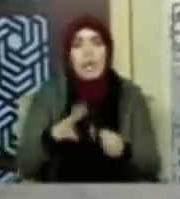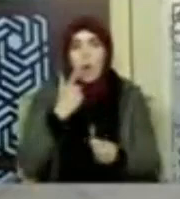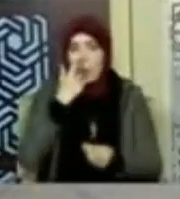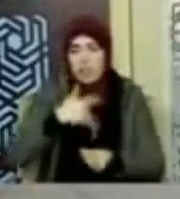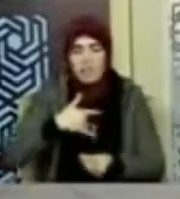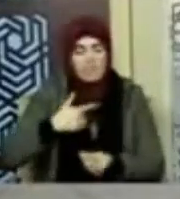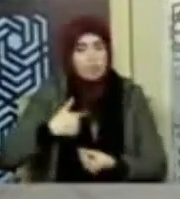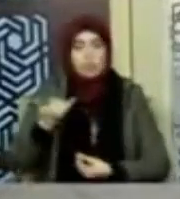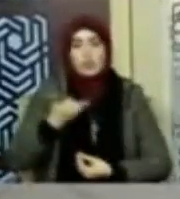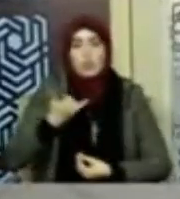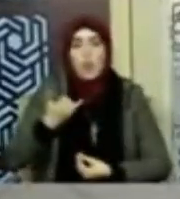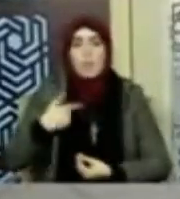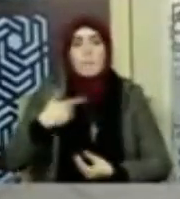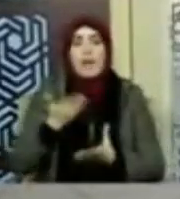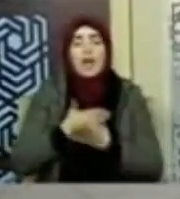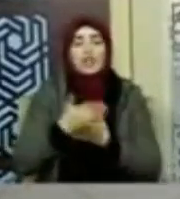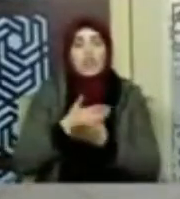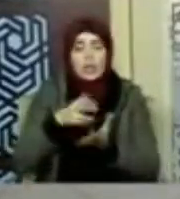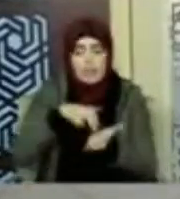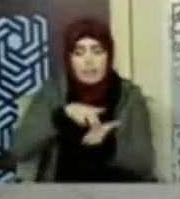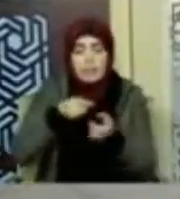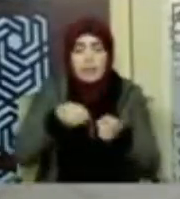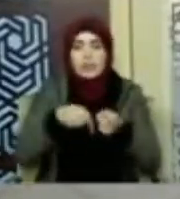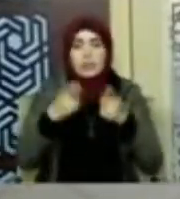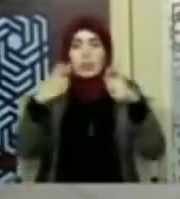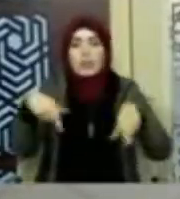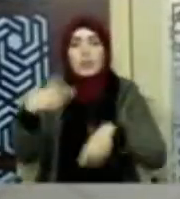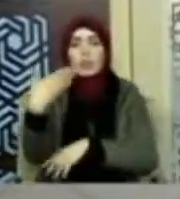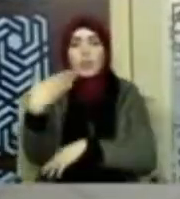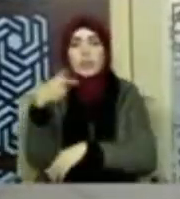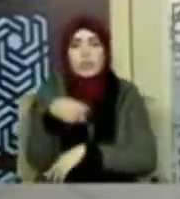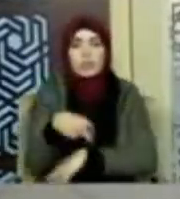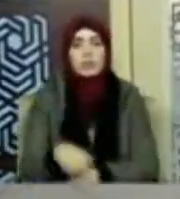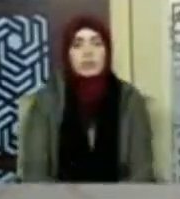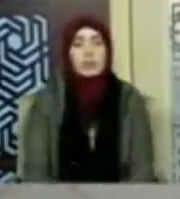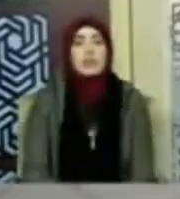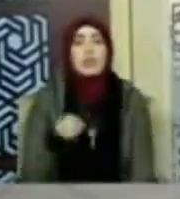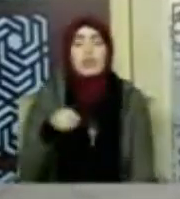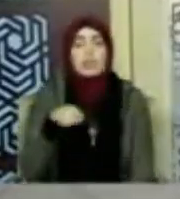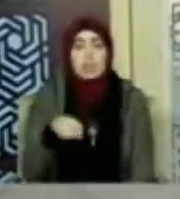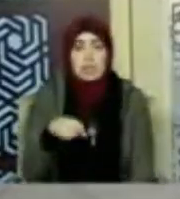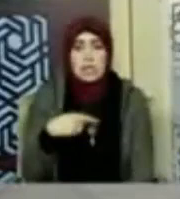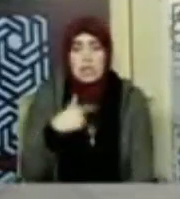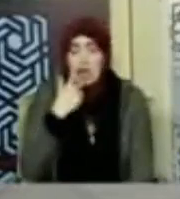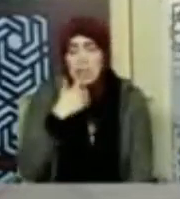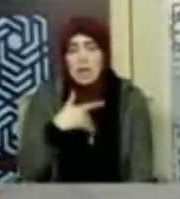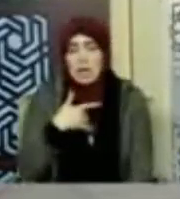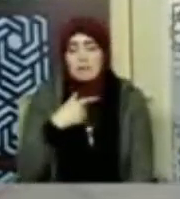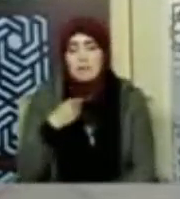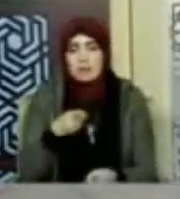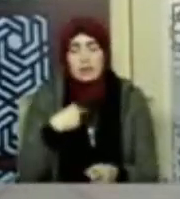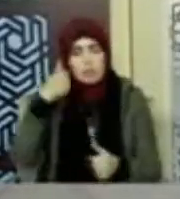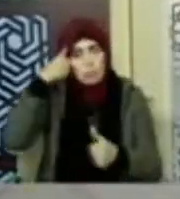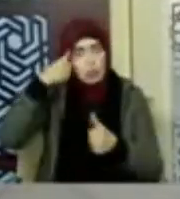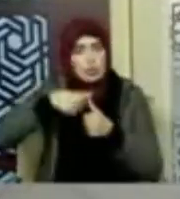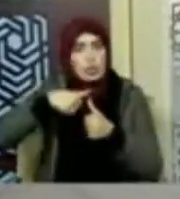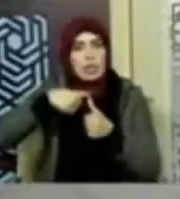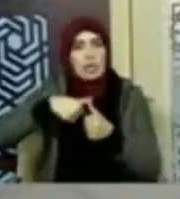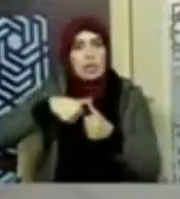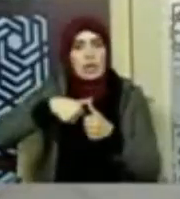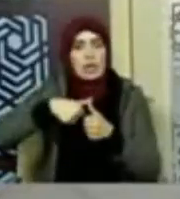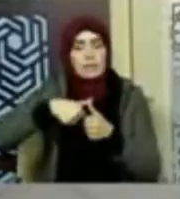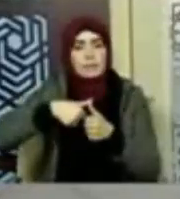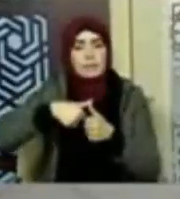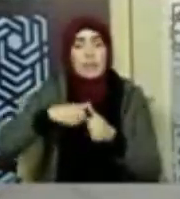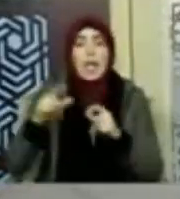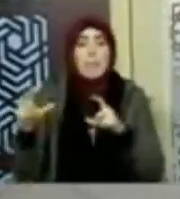رخيصة في سبيل هذا الوطن. هذه الروح تذكرنا